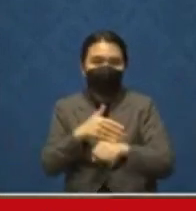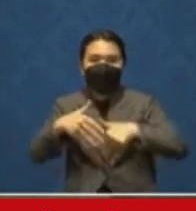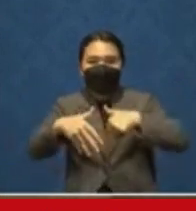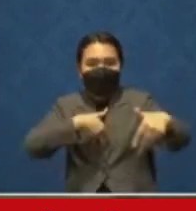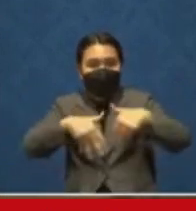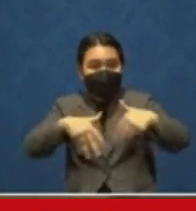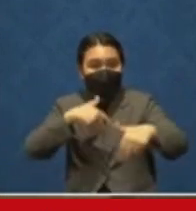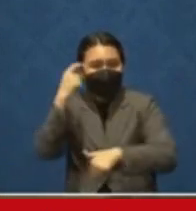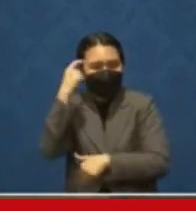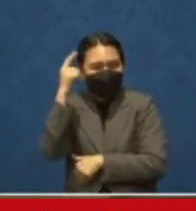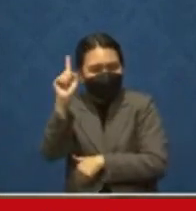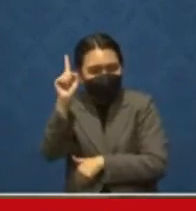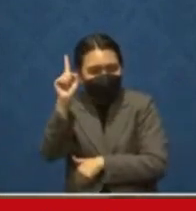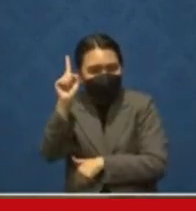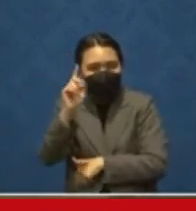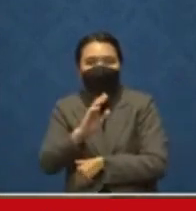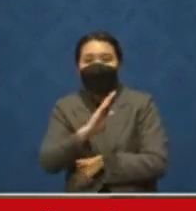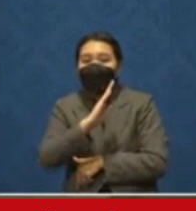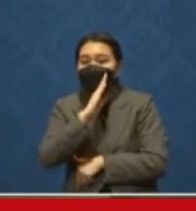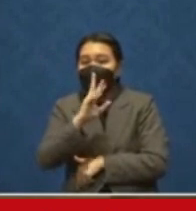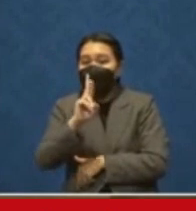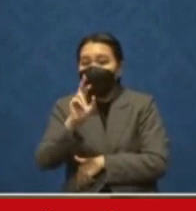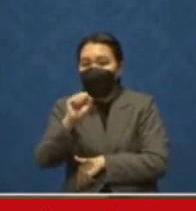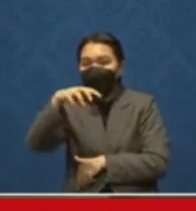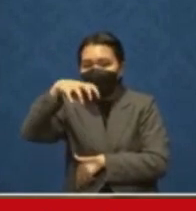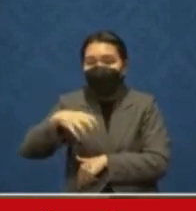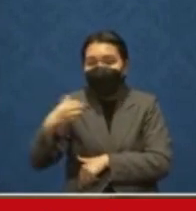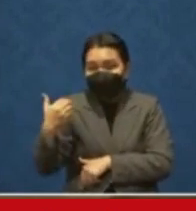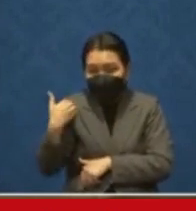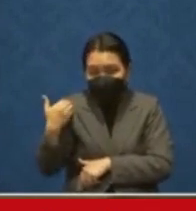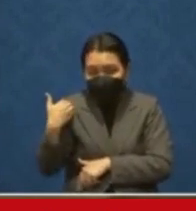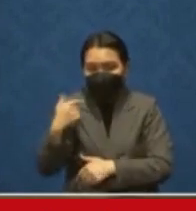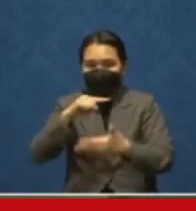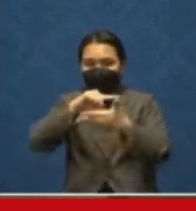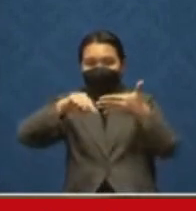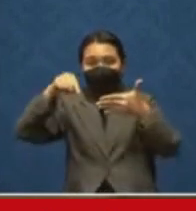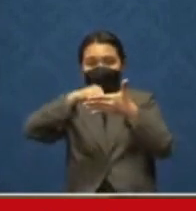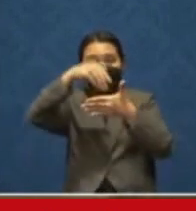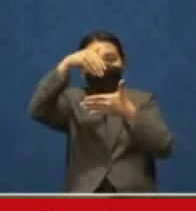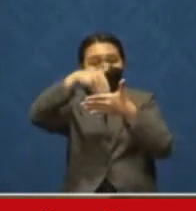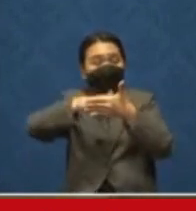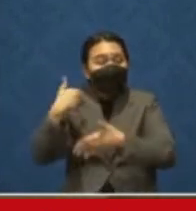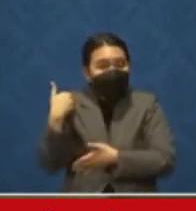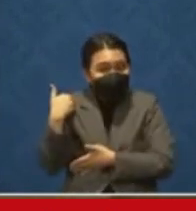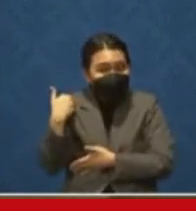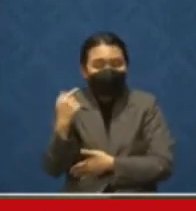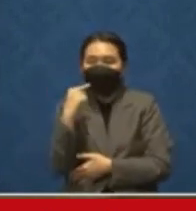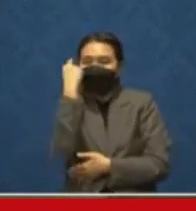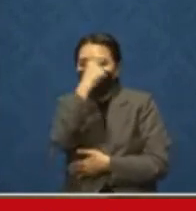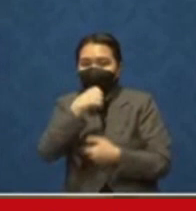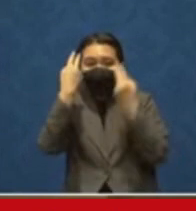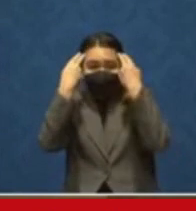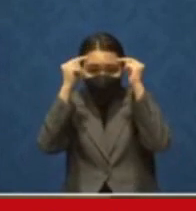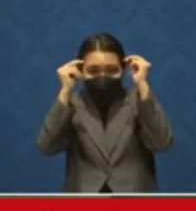เข้มแข็งท่านเป็นนายต้องเป็นรัฐบาลผมเป็นฝ่ายค้านพวกผมทำหน้าที่เต็มที่ชาวบ้านจะได้อุ่นใจ